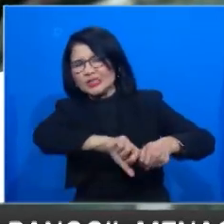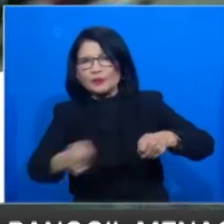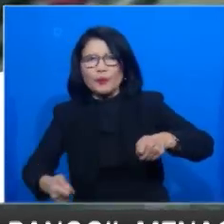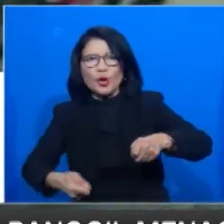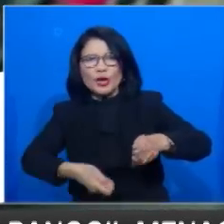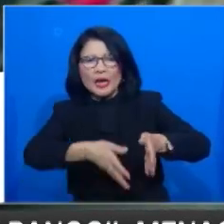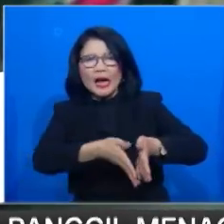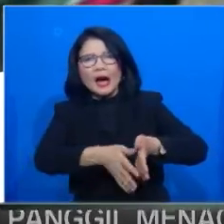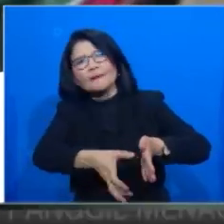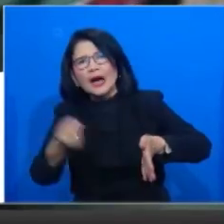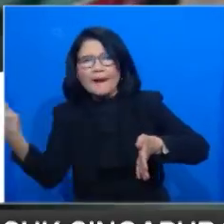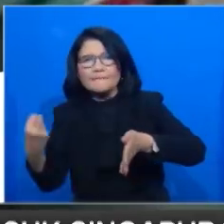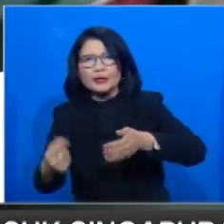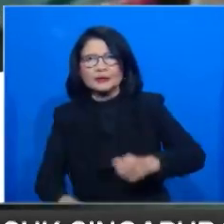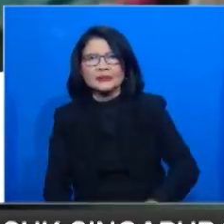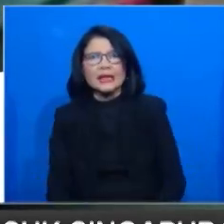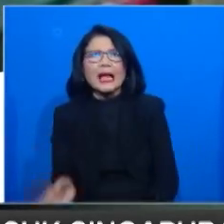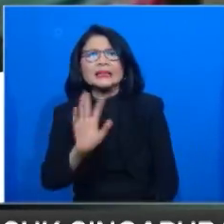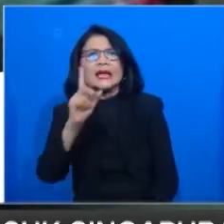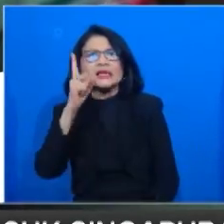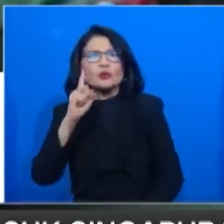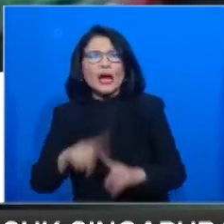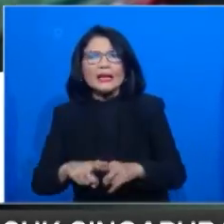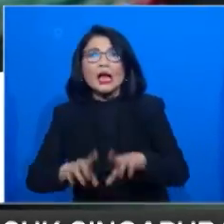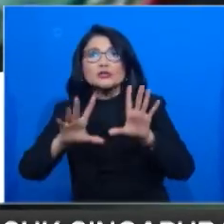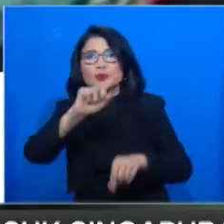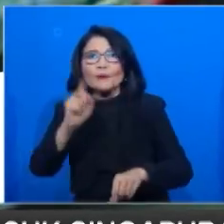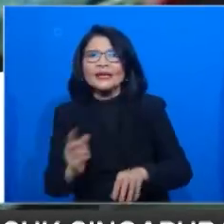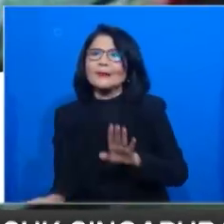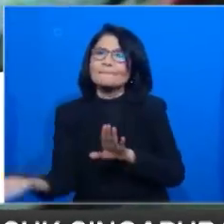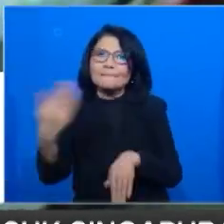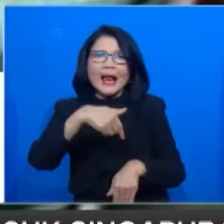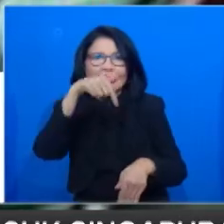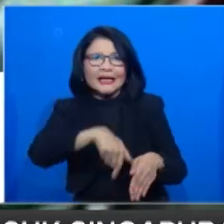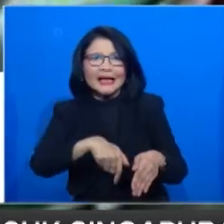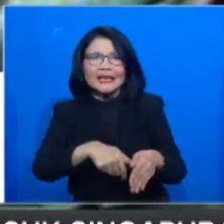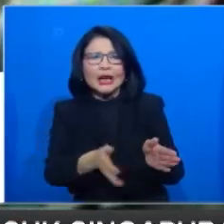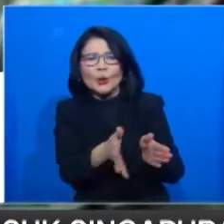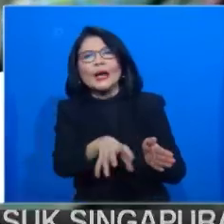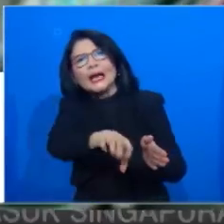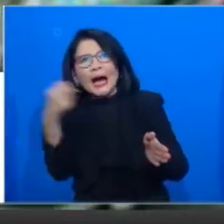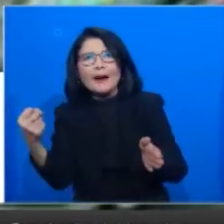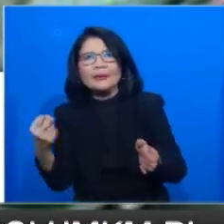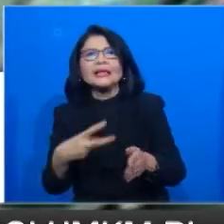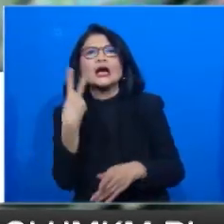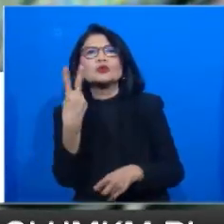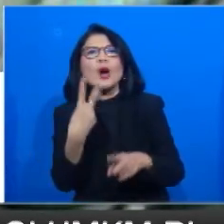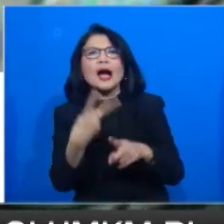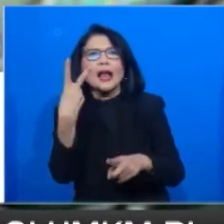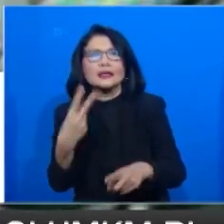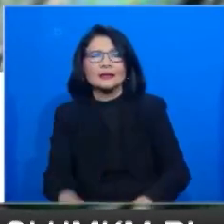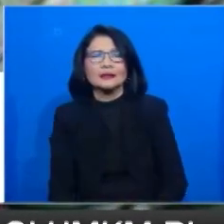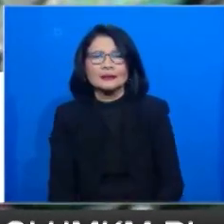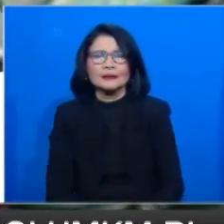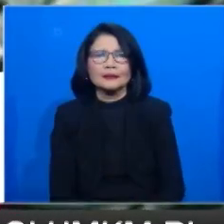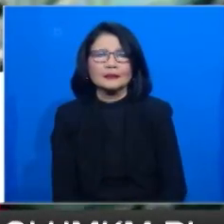motor. Aksi ini tak dilakukannya sekali, 10 menit kemudian usai membawa motor pertama, pelaku kembali datang dan membawa kabur